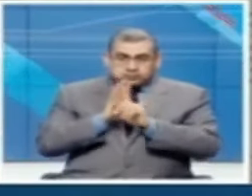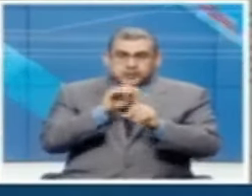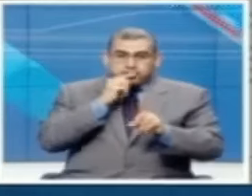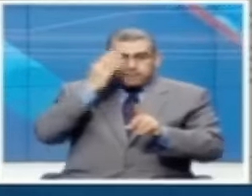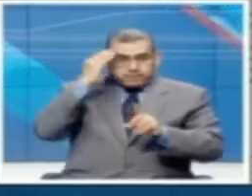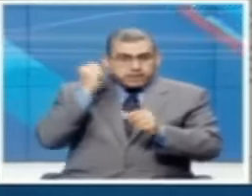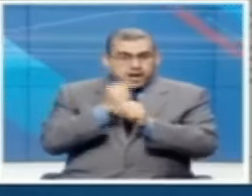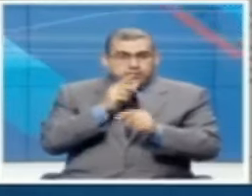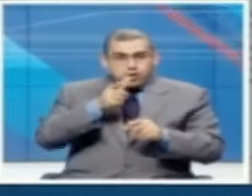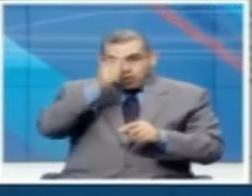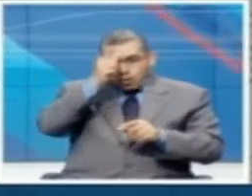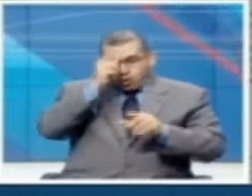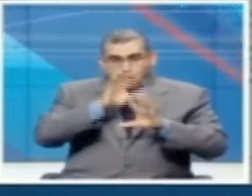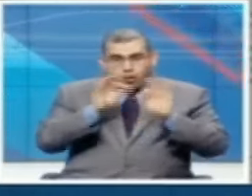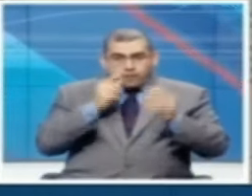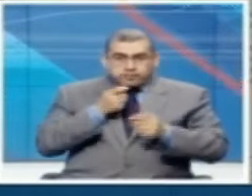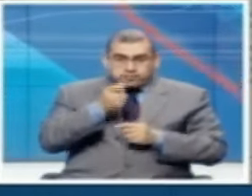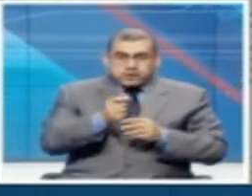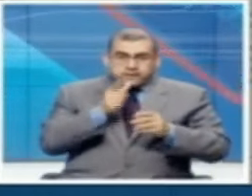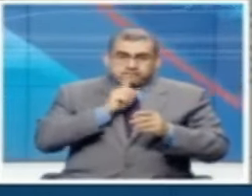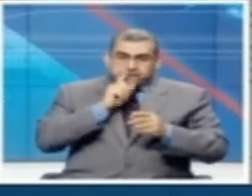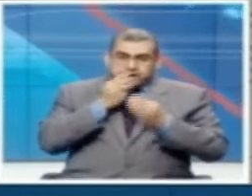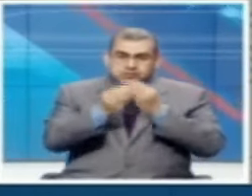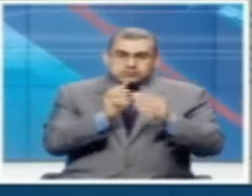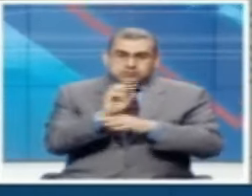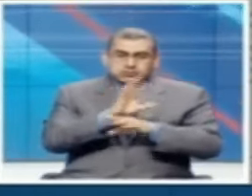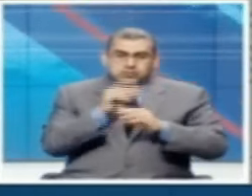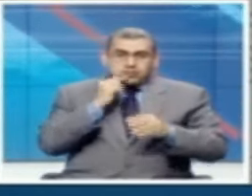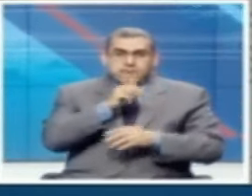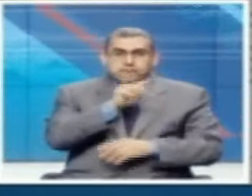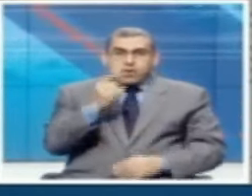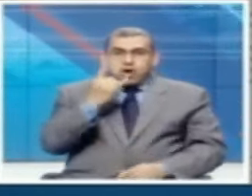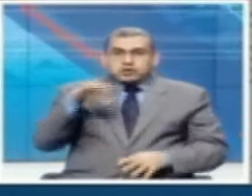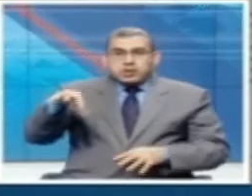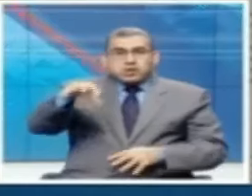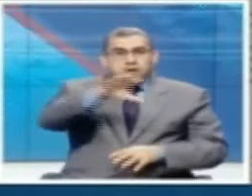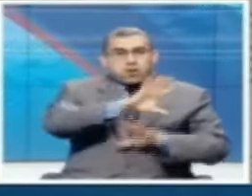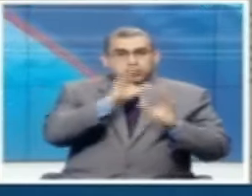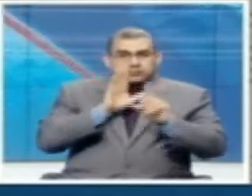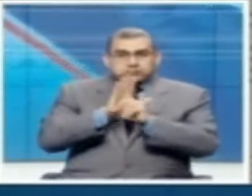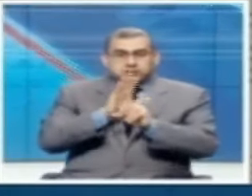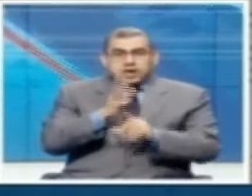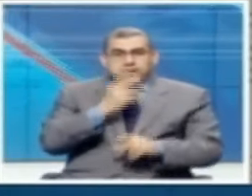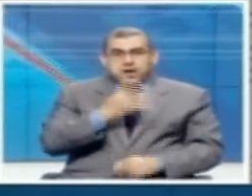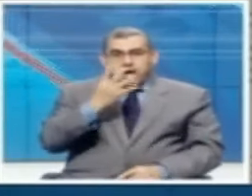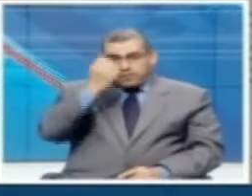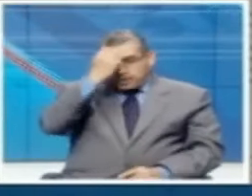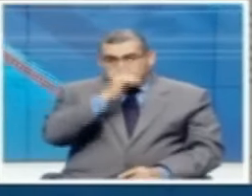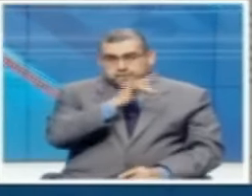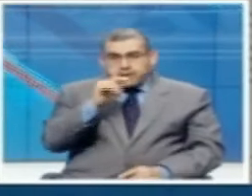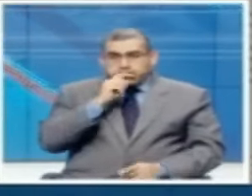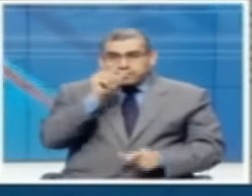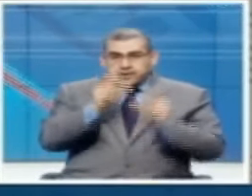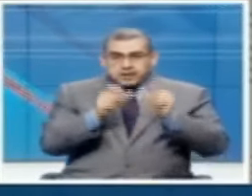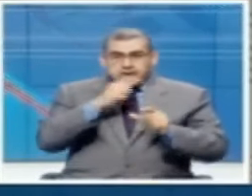مجال العلوم فنيا وماديا والذي تم تنفيذه في 110 دوله وتم دعم 4100 باحثه من